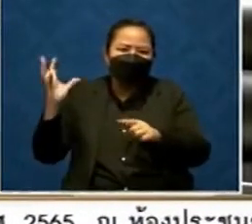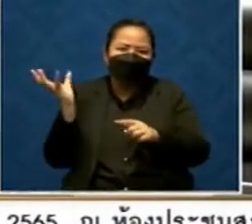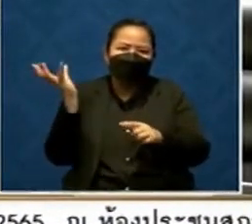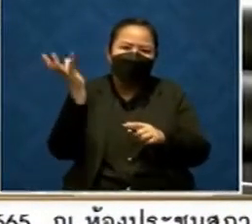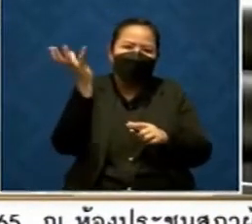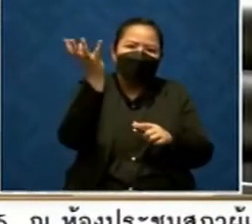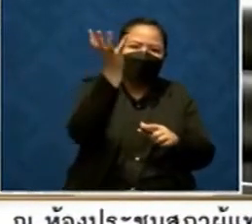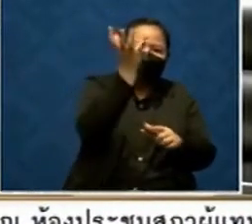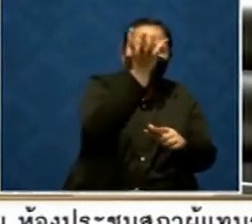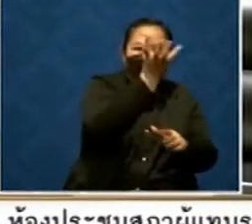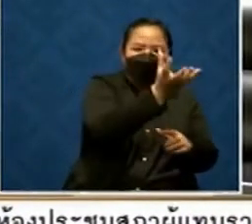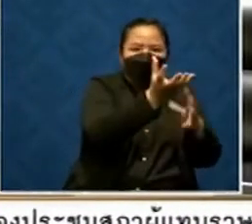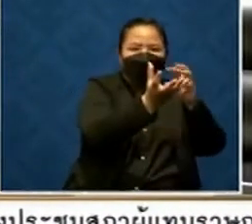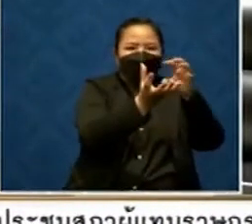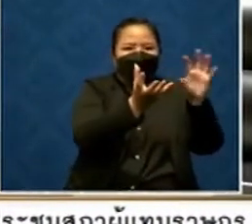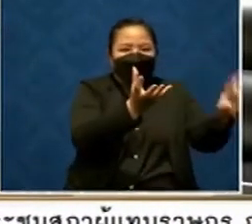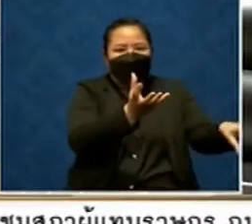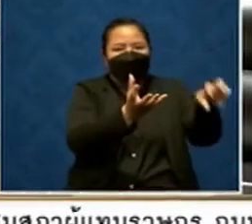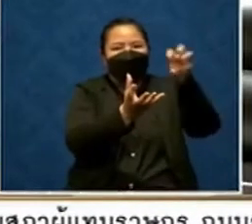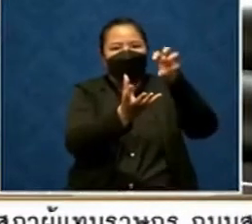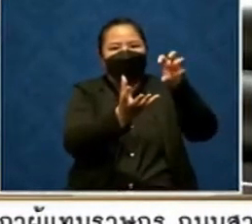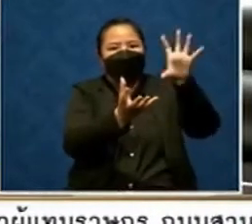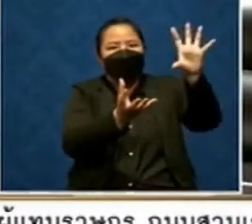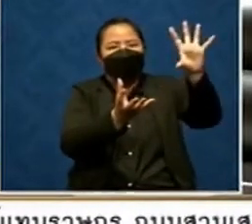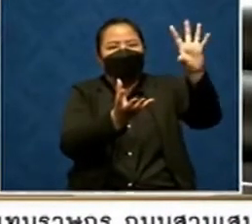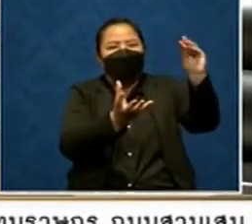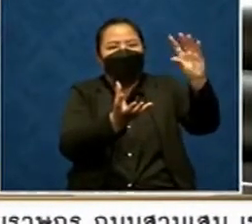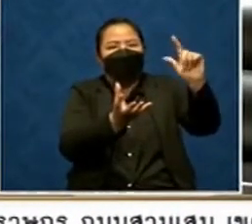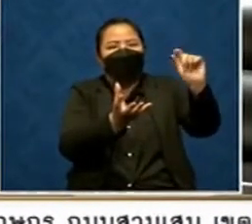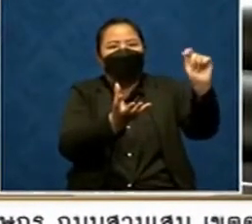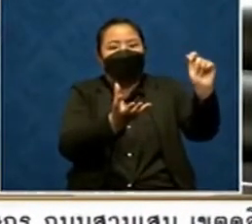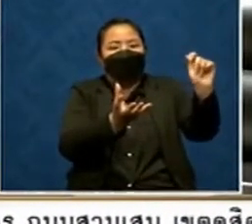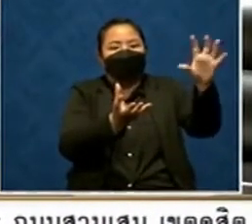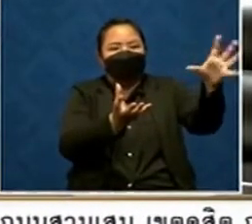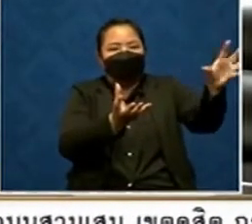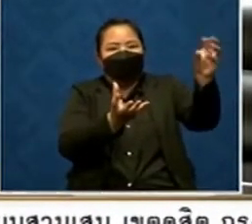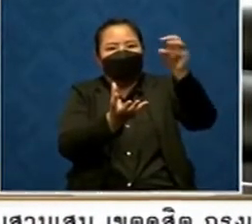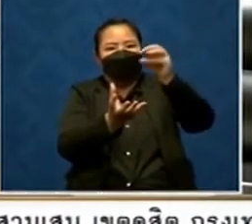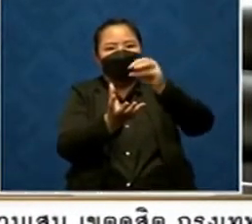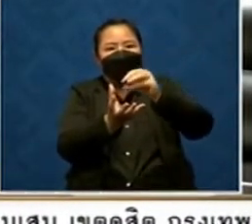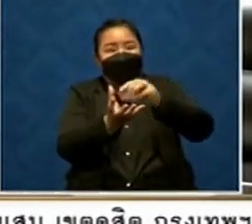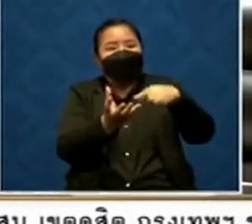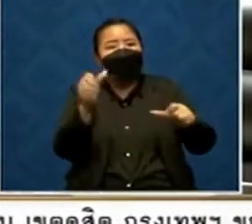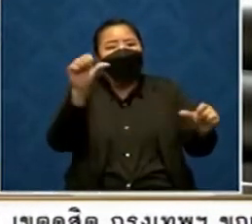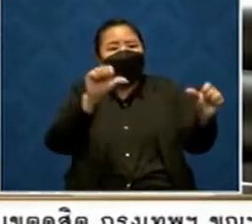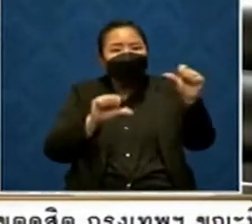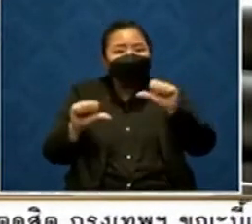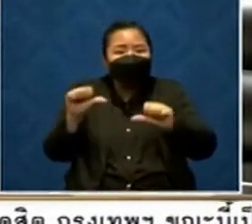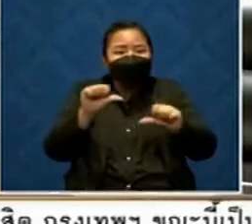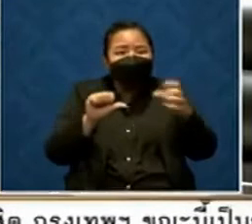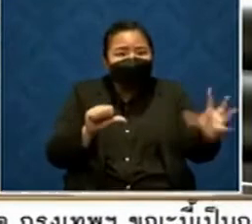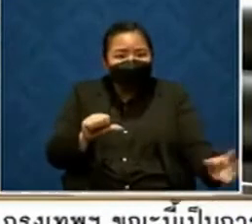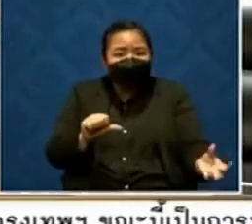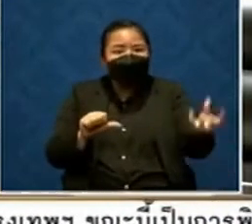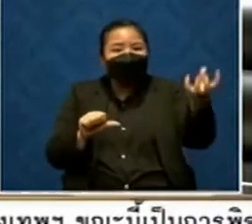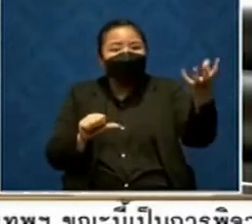วครูรู้ไหมว่ามันจะเกิดอะไรขึ้นครูรู้เพราะว่าสมรสเท่าเทียมเนี่ยก่อนที่จะไปยื่นเมื่อ2ปีที่แล้วเนี่ยครูก็ผ่าน